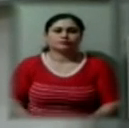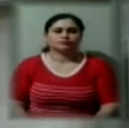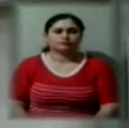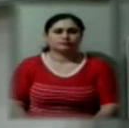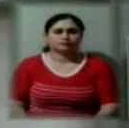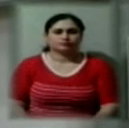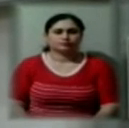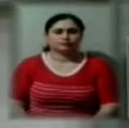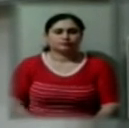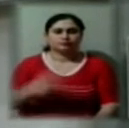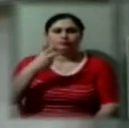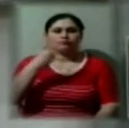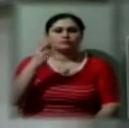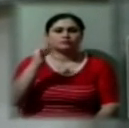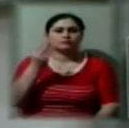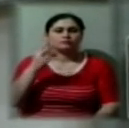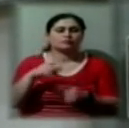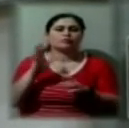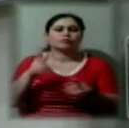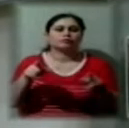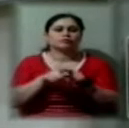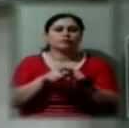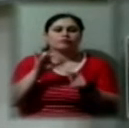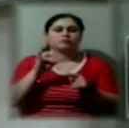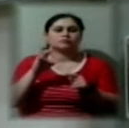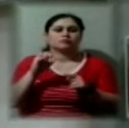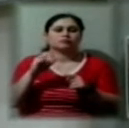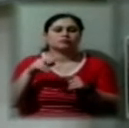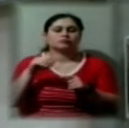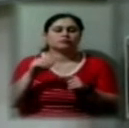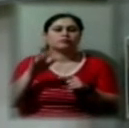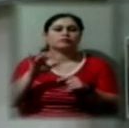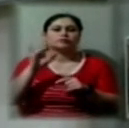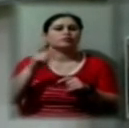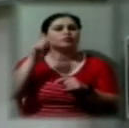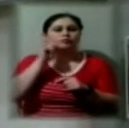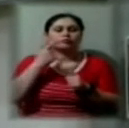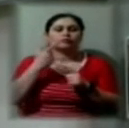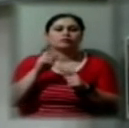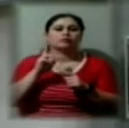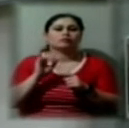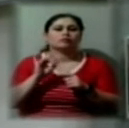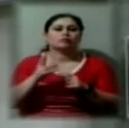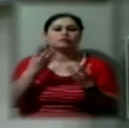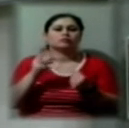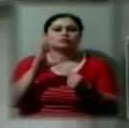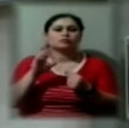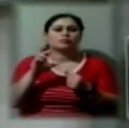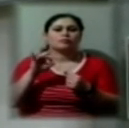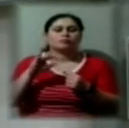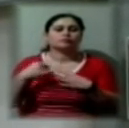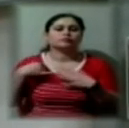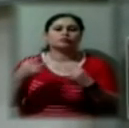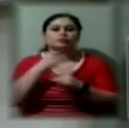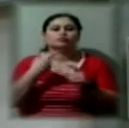22 січня буде така визначна дата в історії України, як День Соборності. Ми про це поговоримо, що значить День